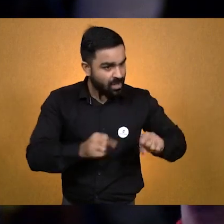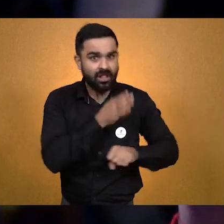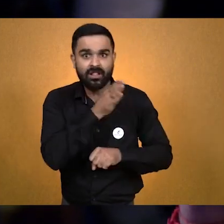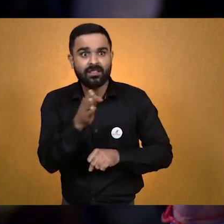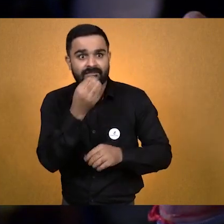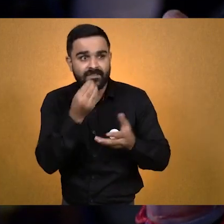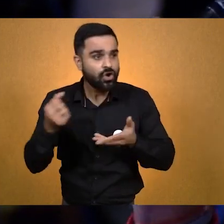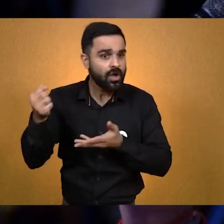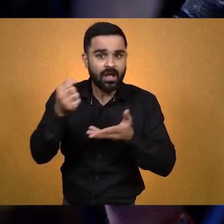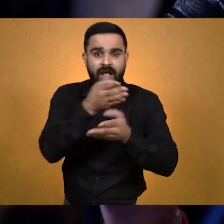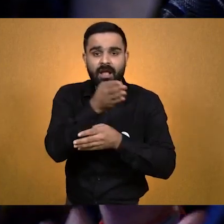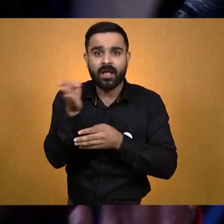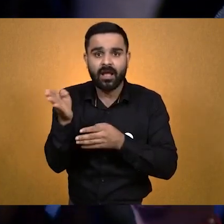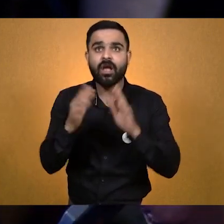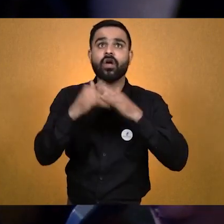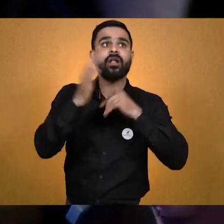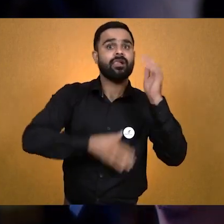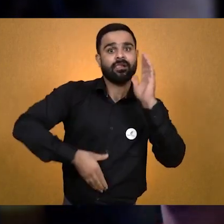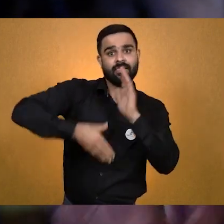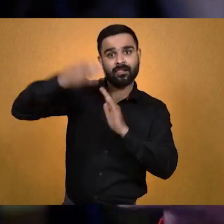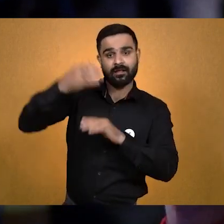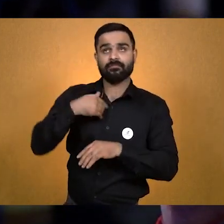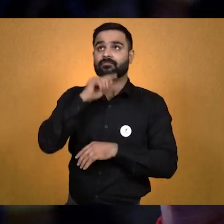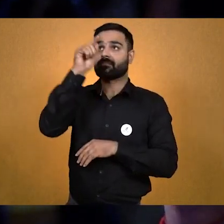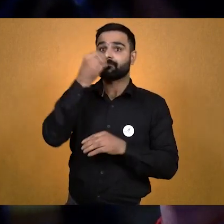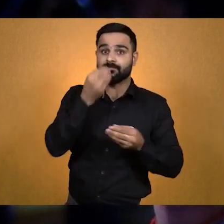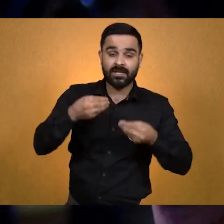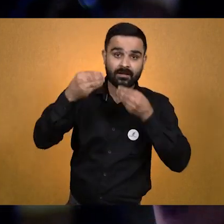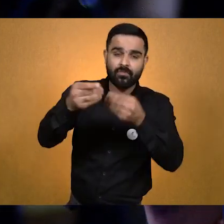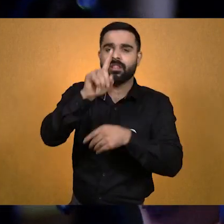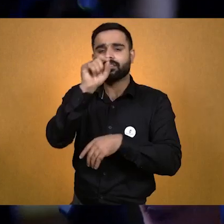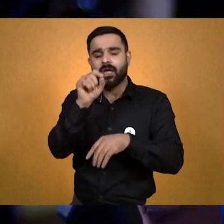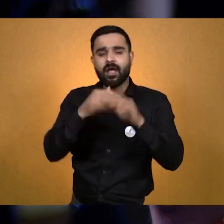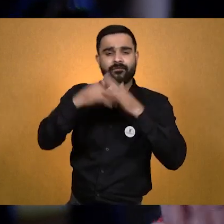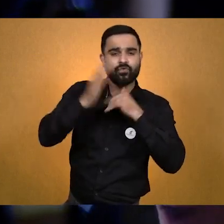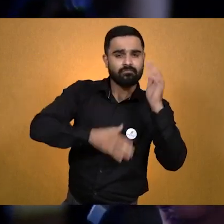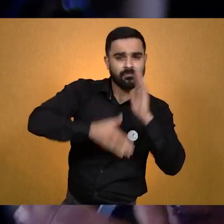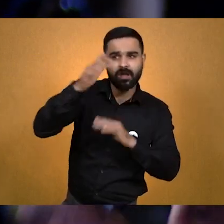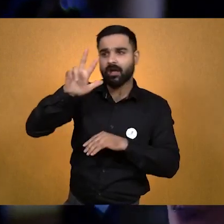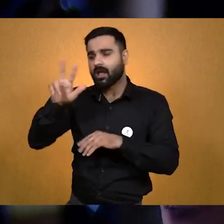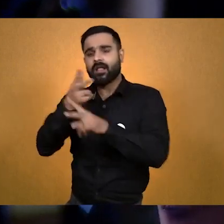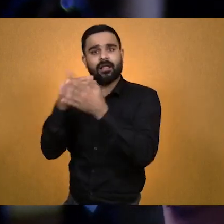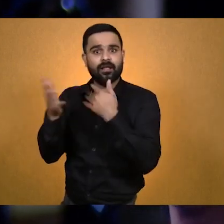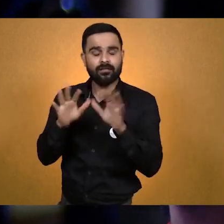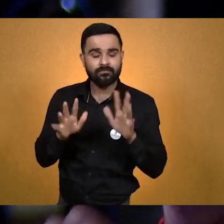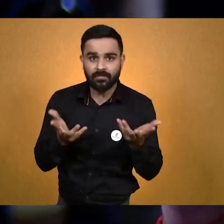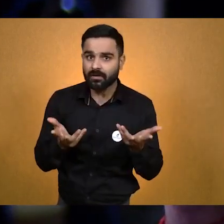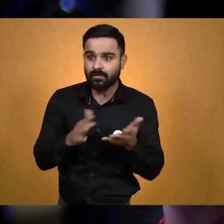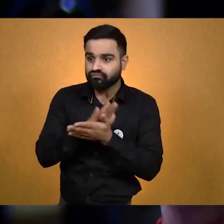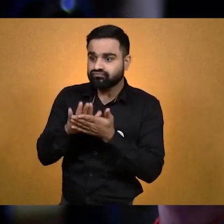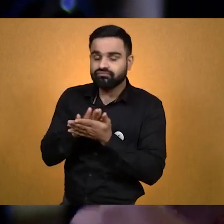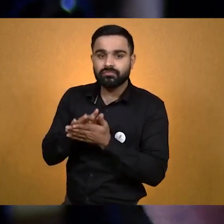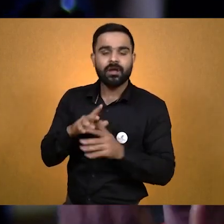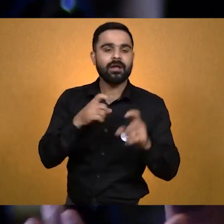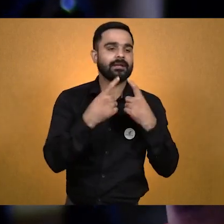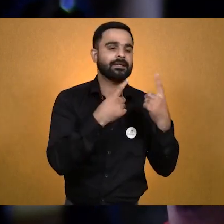हो, क्योंकि वहाँ पर अधिकांश अपार्टमेंट है जो मैं ऊपर जाकर ऑर्डर देता हूँ, चाहे 10वीं मंजिल हो, चाहे 8वीं हो, चाहे कोई भी हो, जिसपे नहीं होता है तो